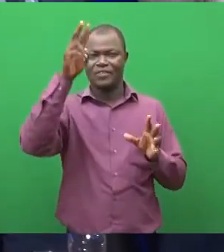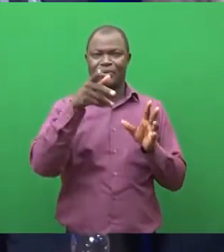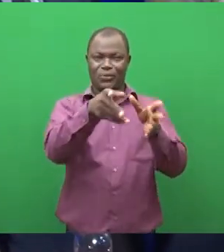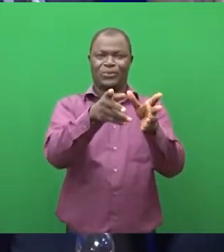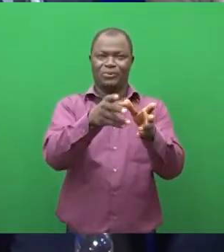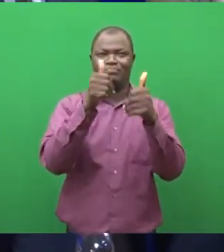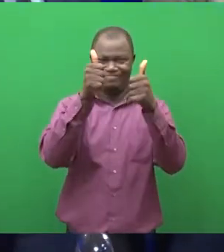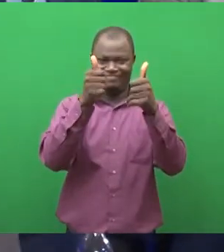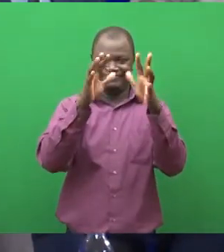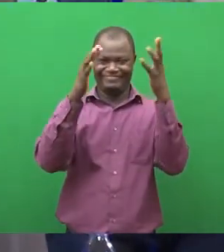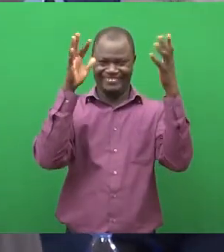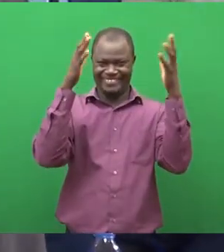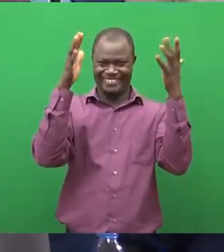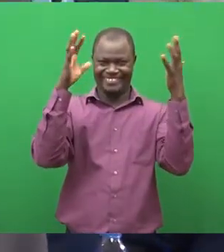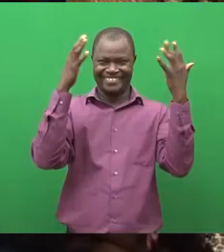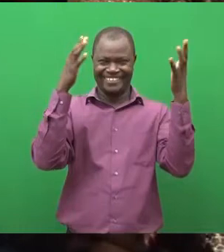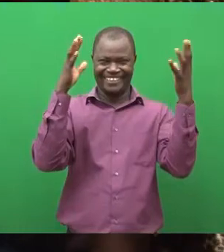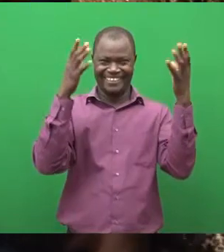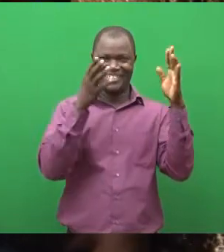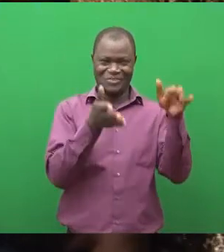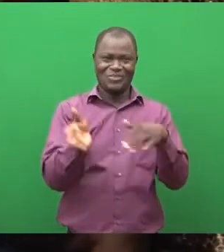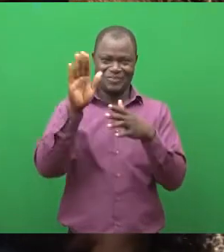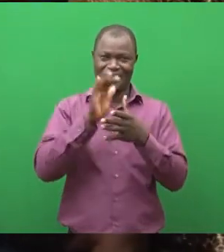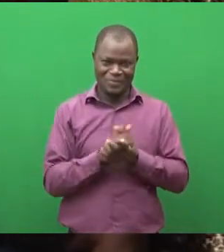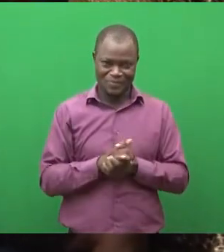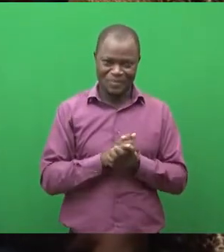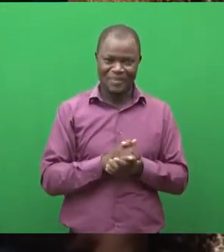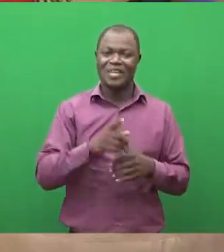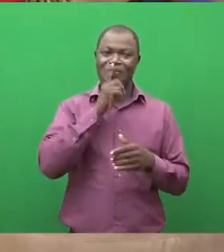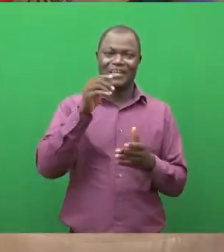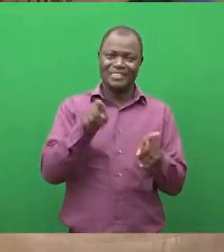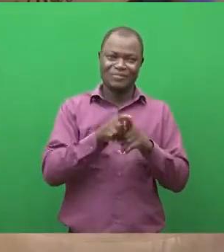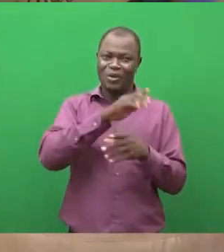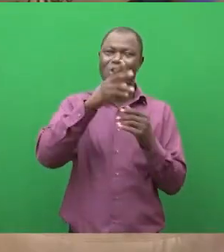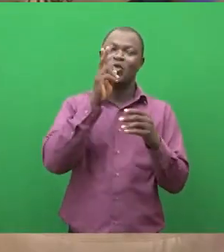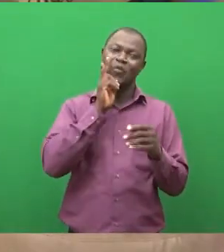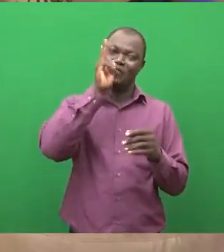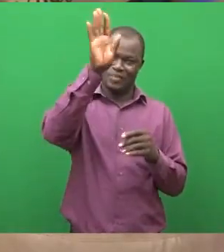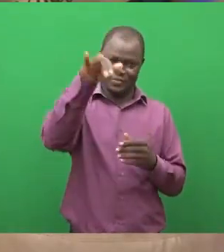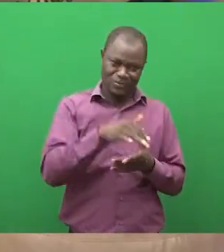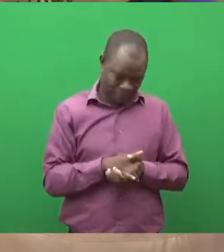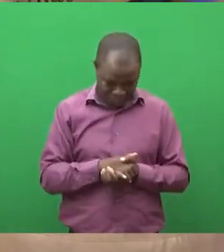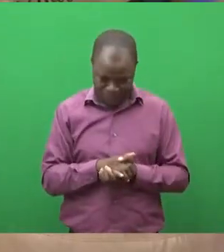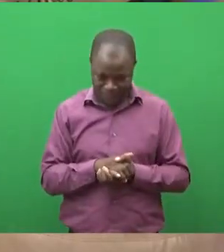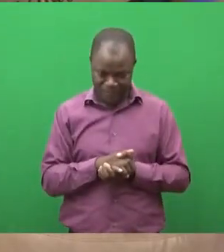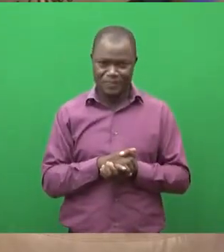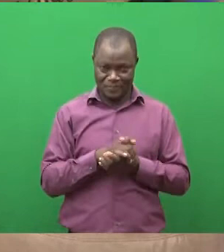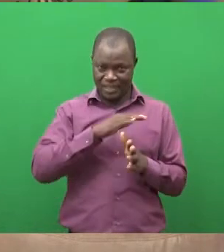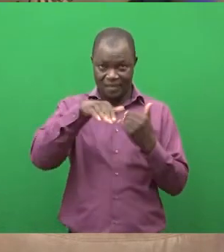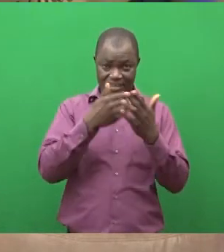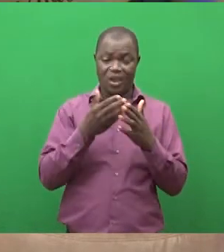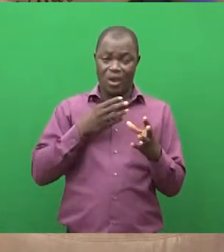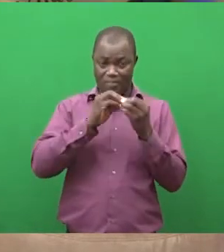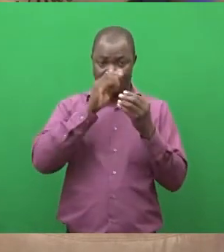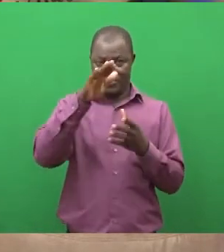kumasingo wezhira, woinda ikoko. Ndinopika namai reti unoinda uyu. Ehe, zvese